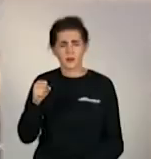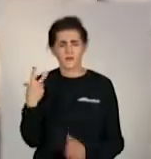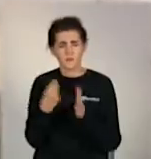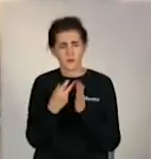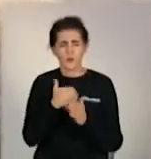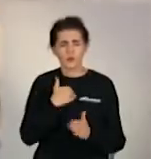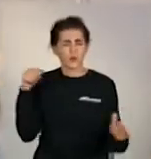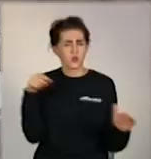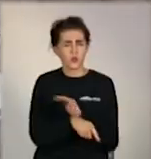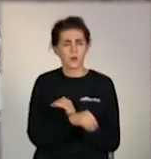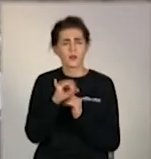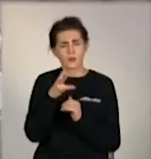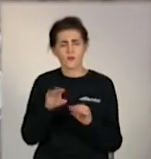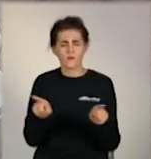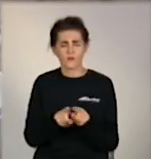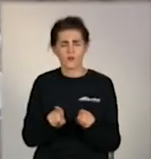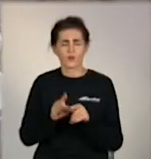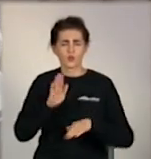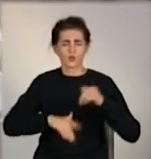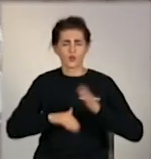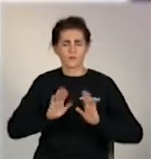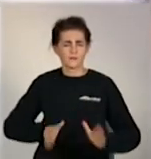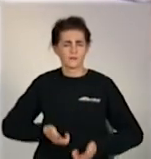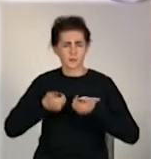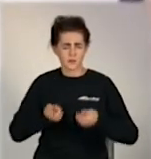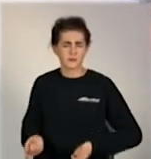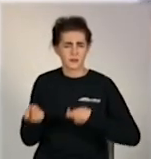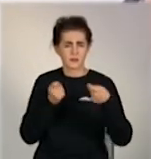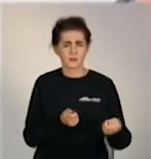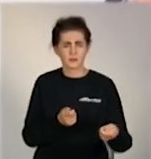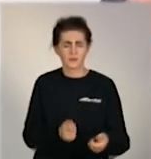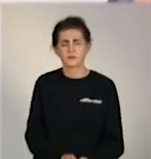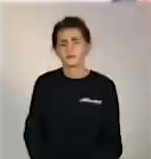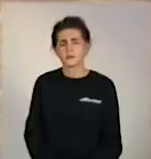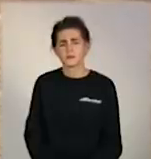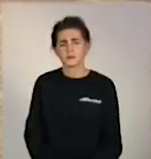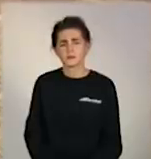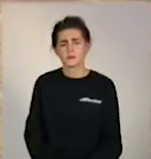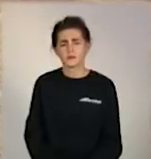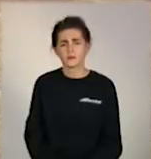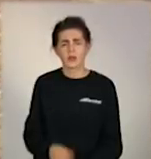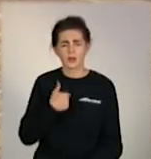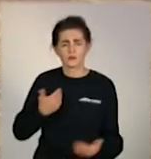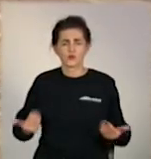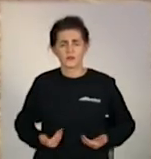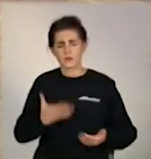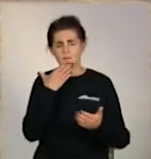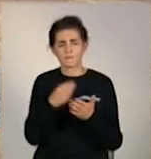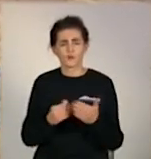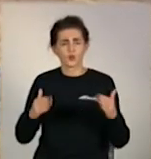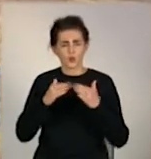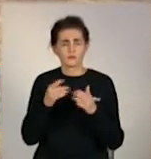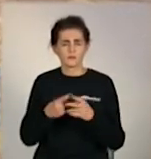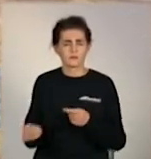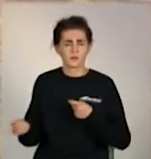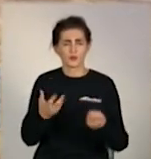на вакцинацію пухнасту довелося нести удвох, каже пані Тетяна. Буквально на руках з частного сектора. Ну, нічого, там у нас ще